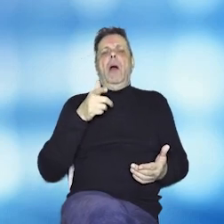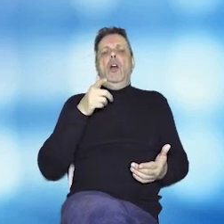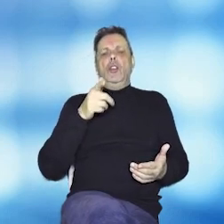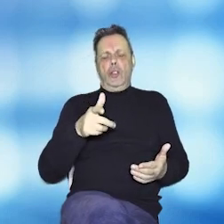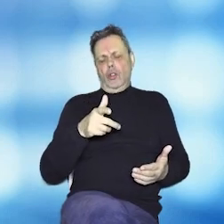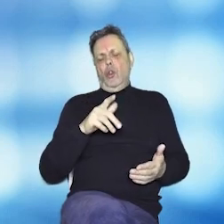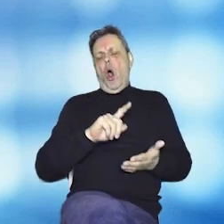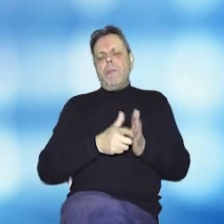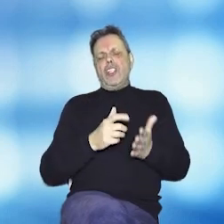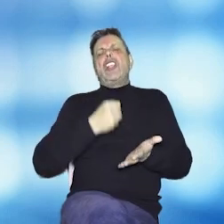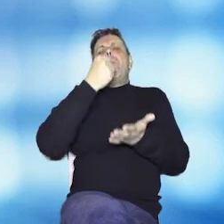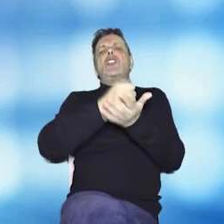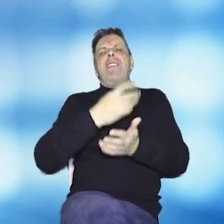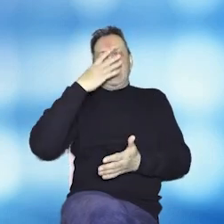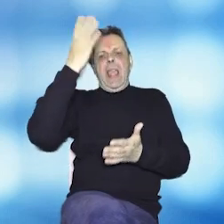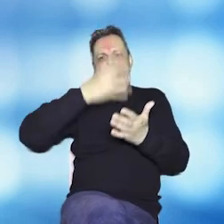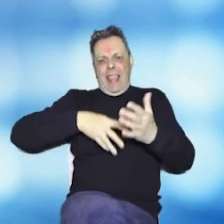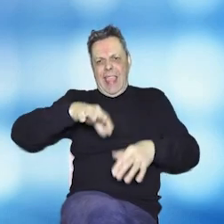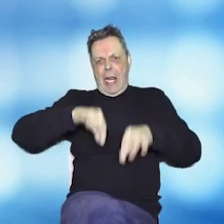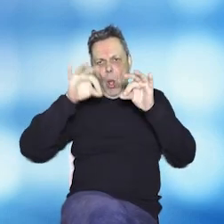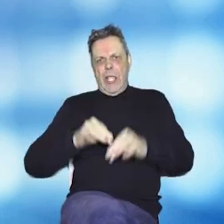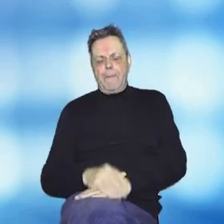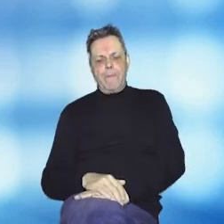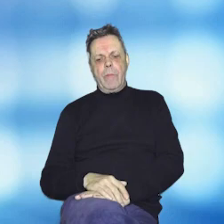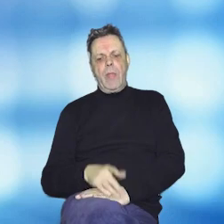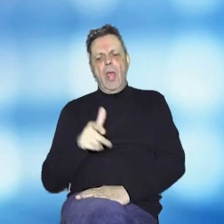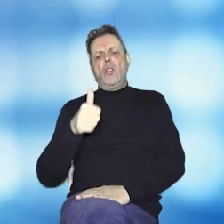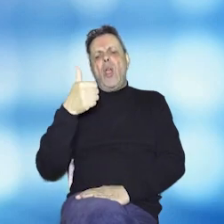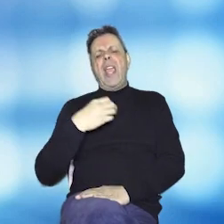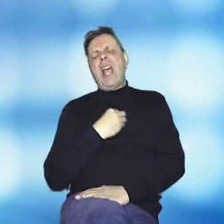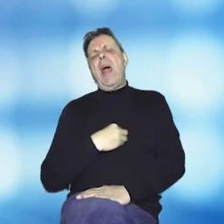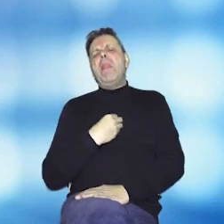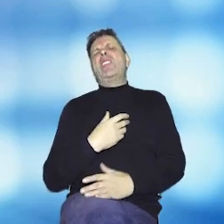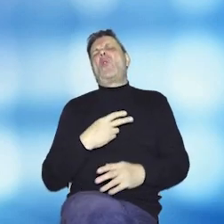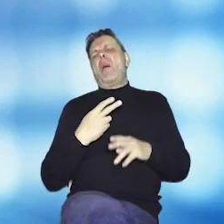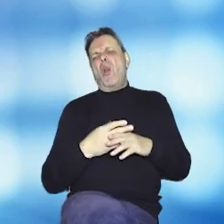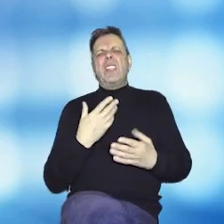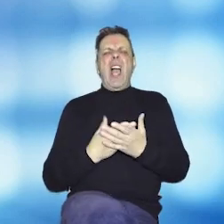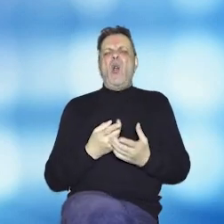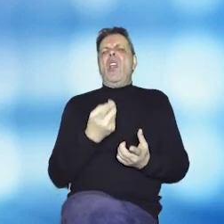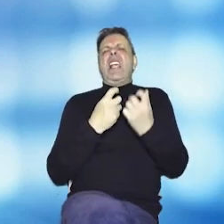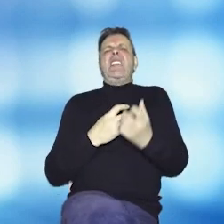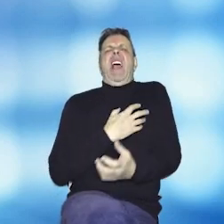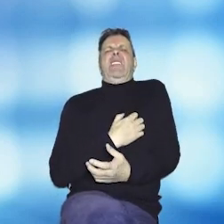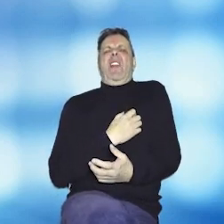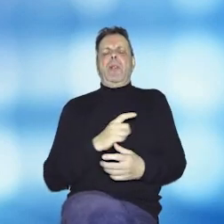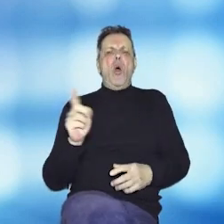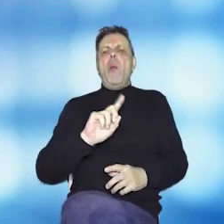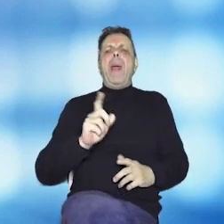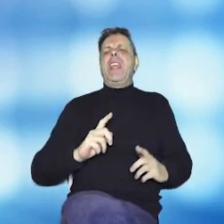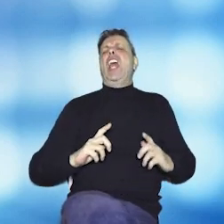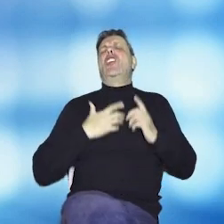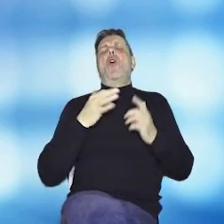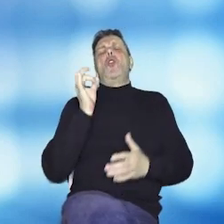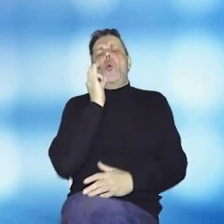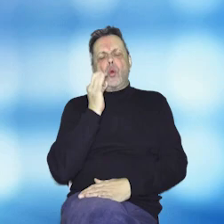slučaju postaviti adekvatnu dijagnozu. Dakle, to je jedna nezgodna, bolesna način da izaziva svrbež. Ona nije